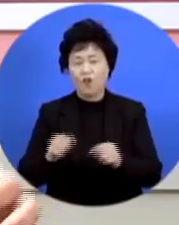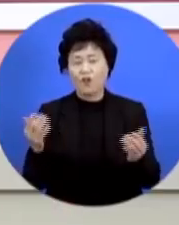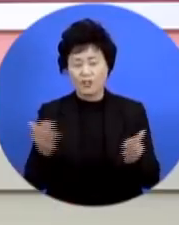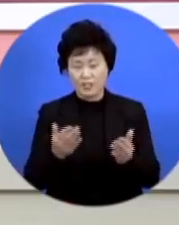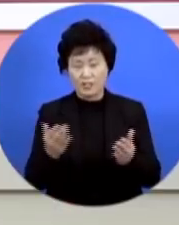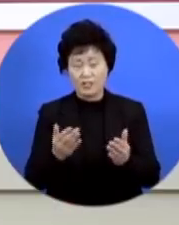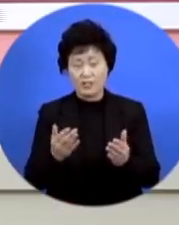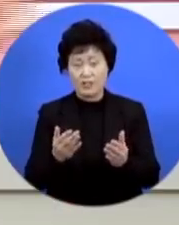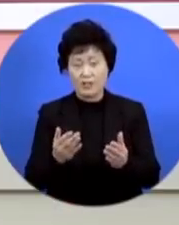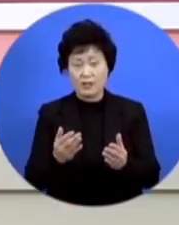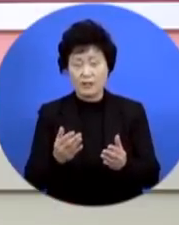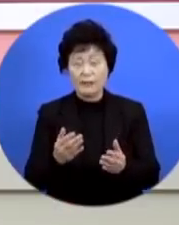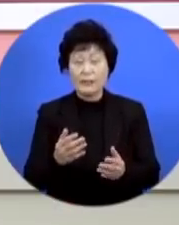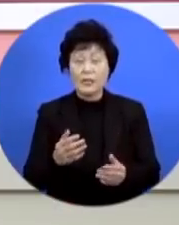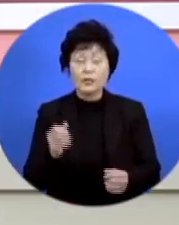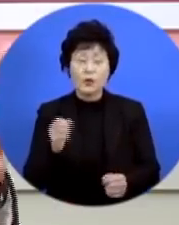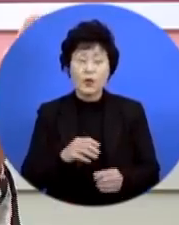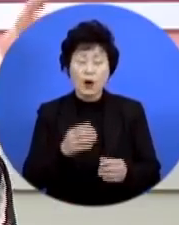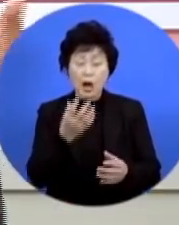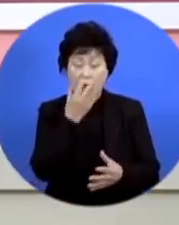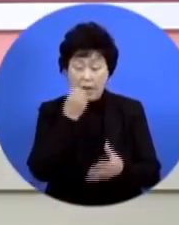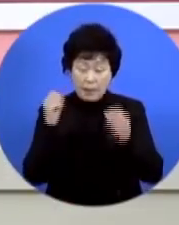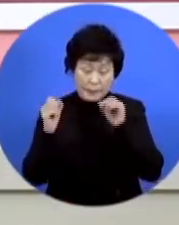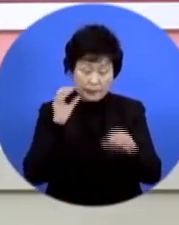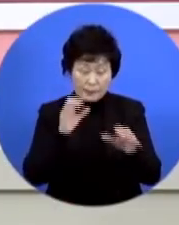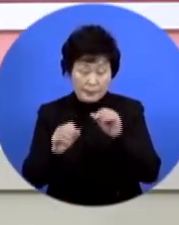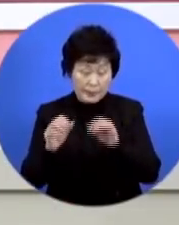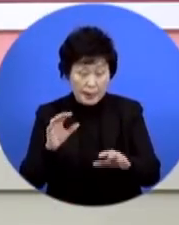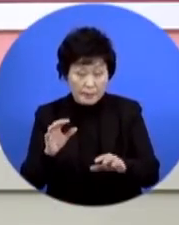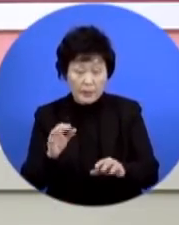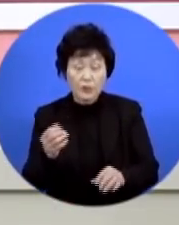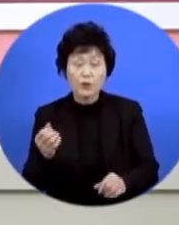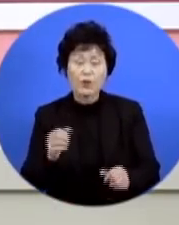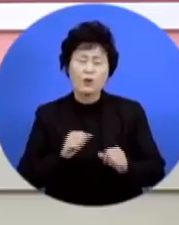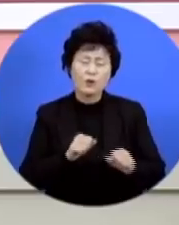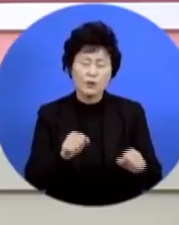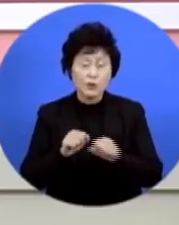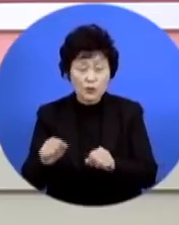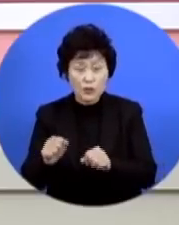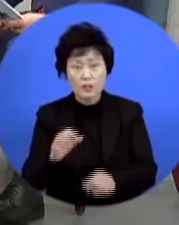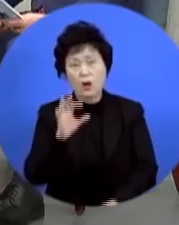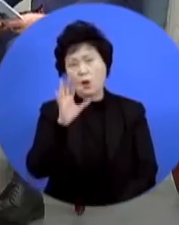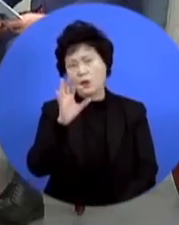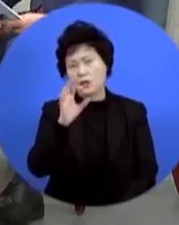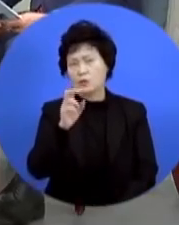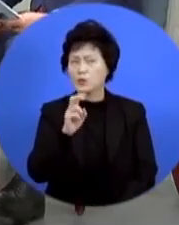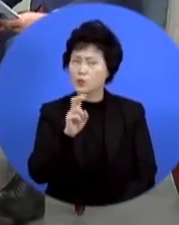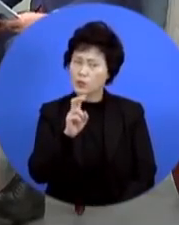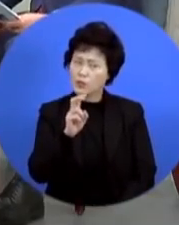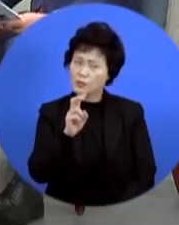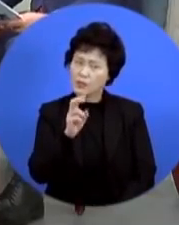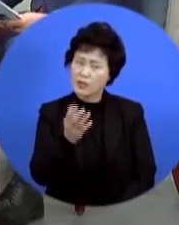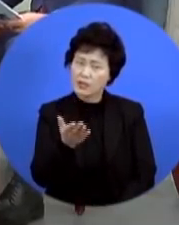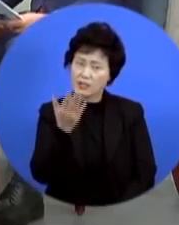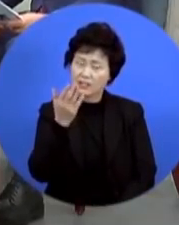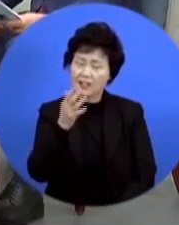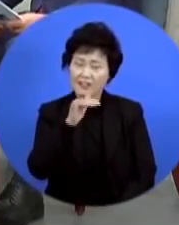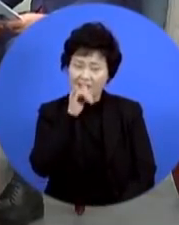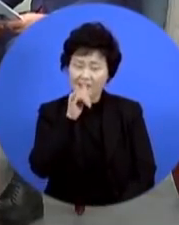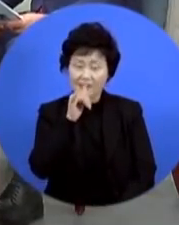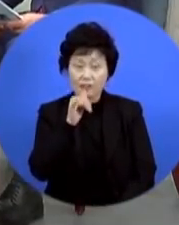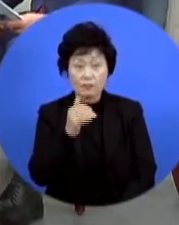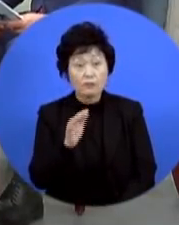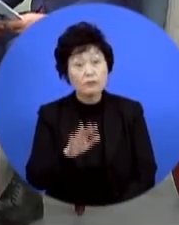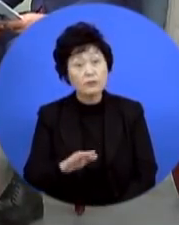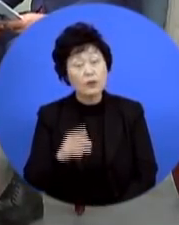하고 그 다음에 쓰레기 다 버리고 화장실도 한 20개 이상 씻었던 것 같아요. 그러면은 목회자가 꿈이